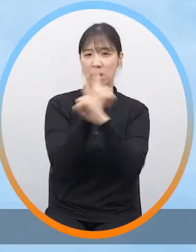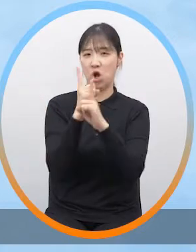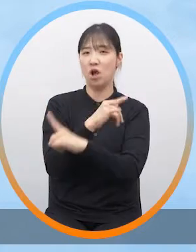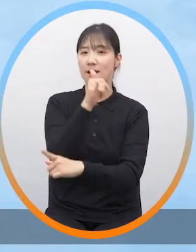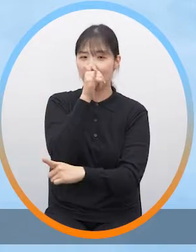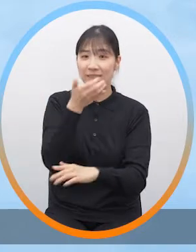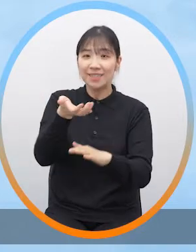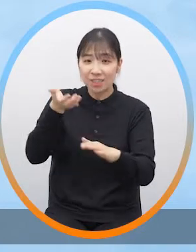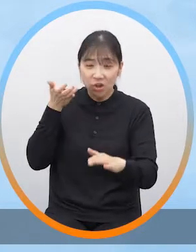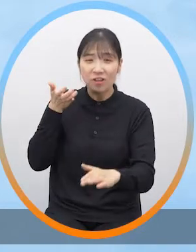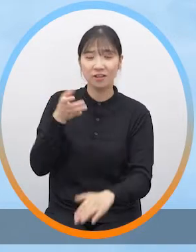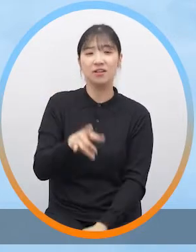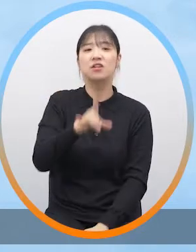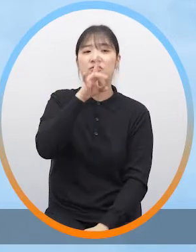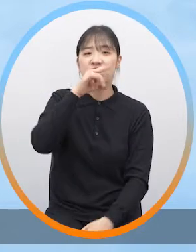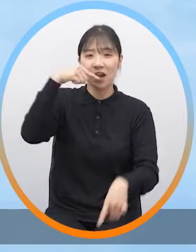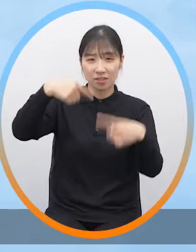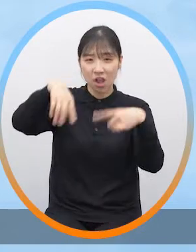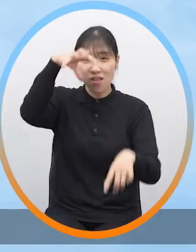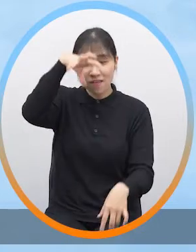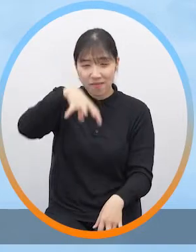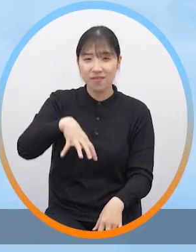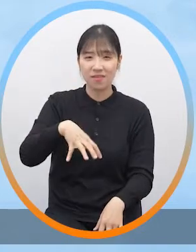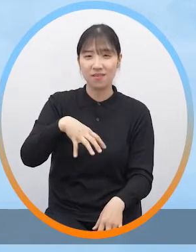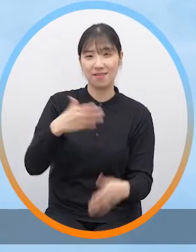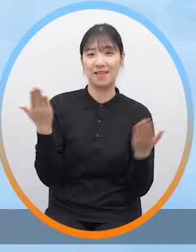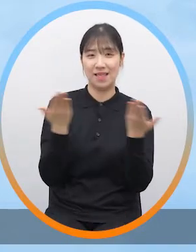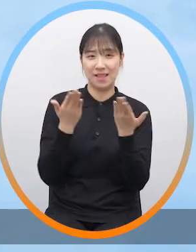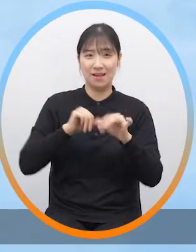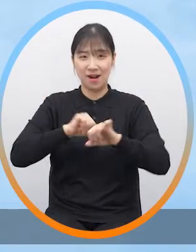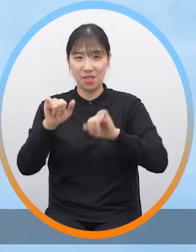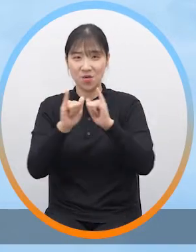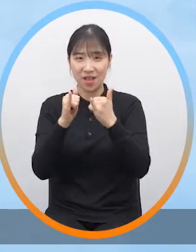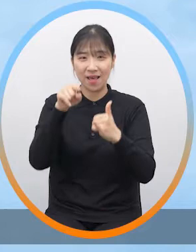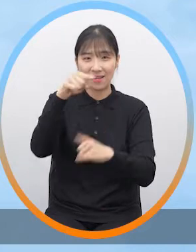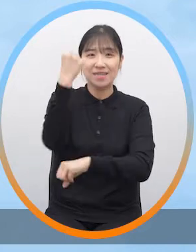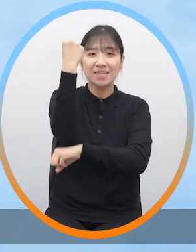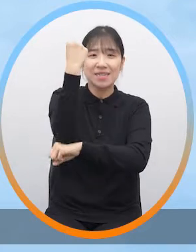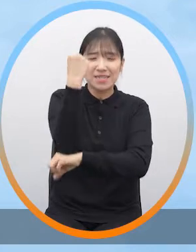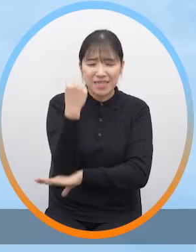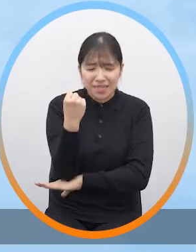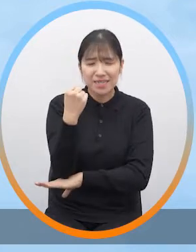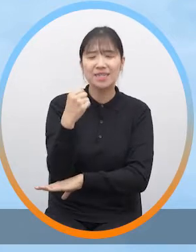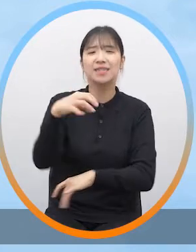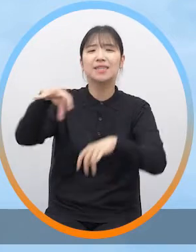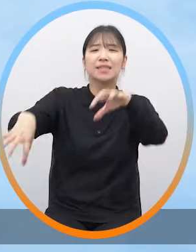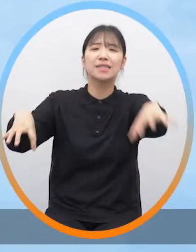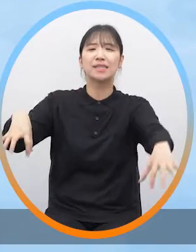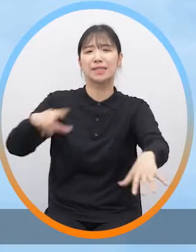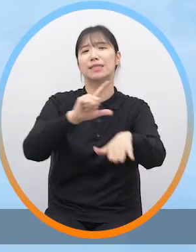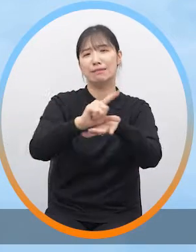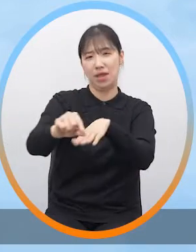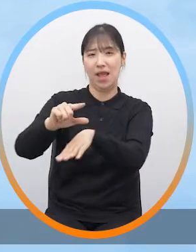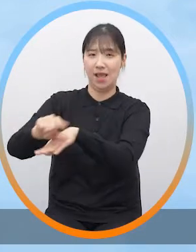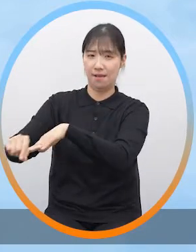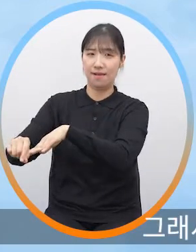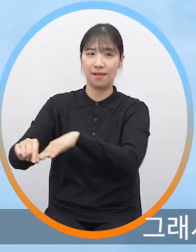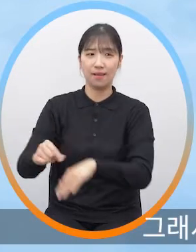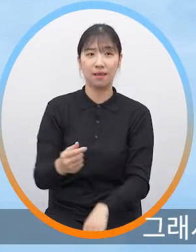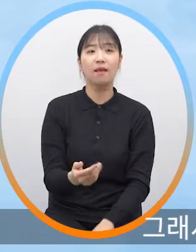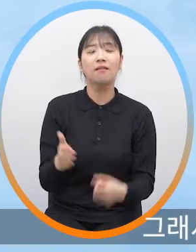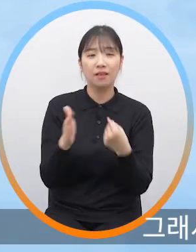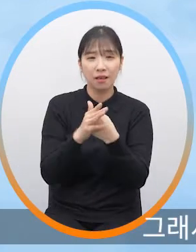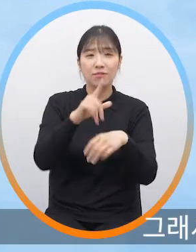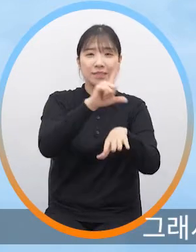그 이전에는 중앙정계에서 관료로 활동하는 사람들이 그 근거지는 다 지방에 두고 있습니다.